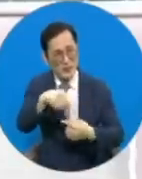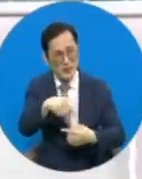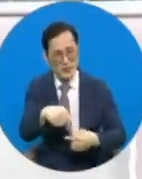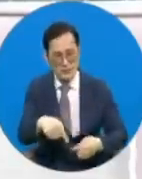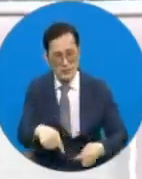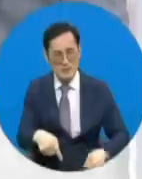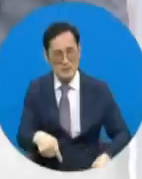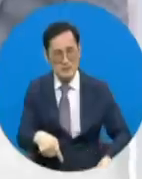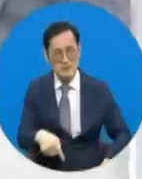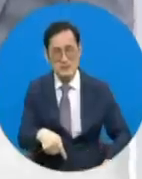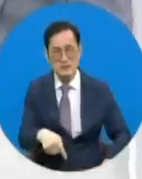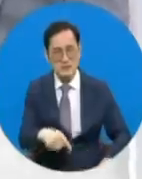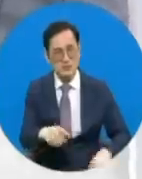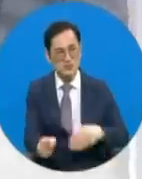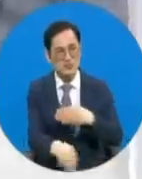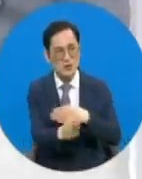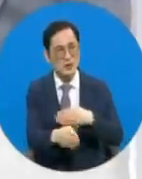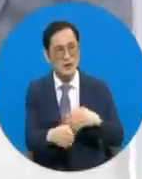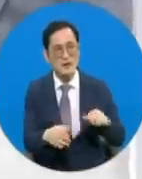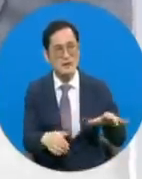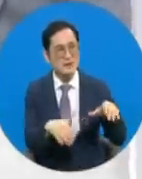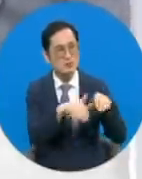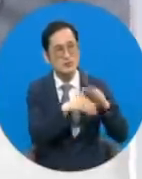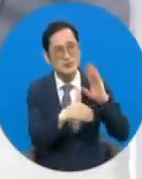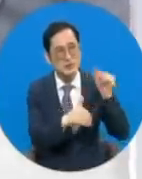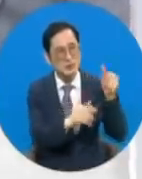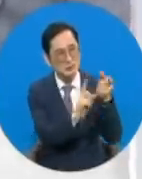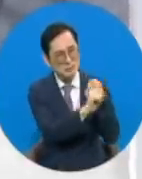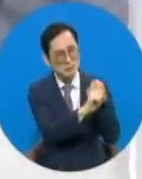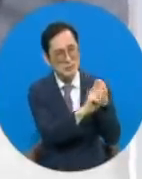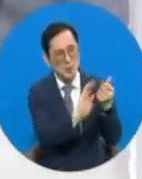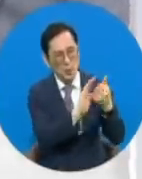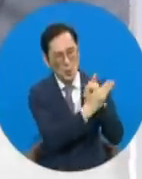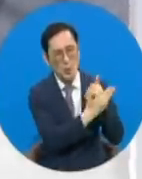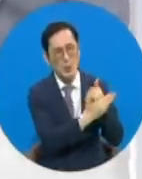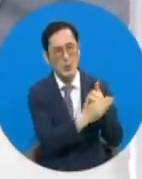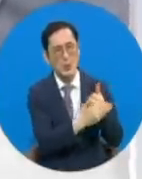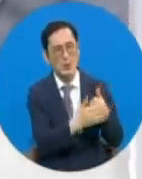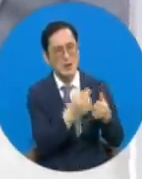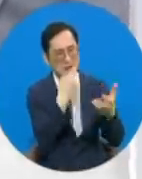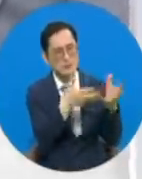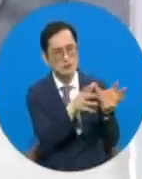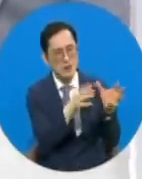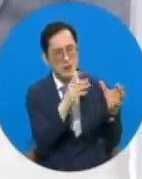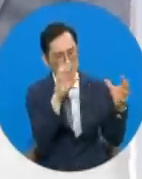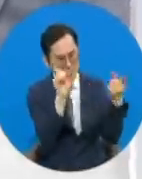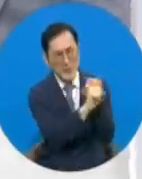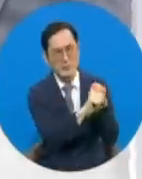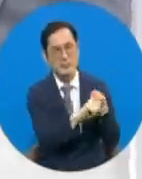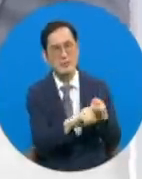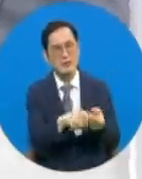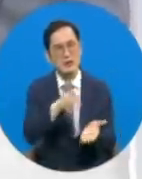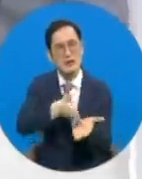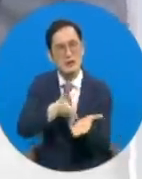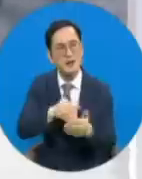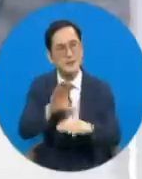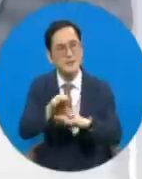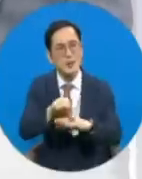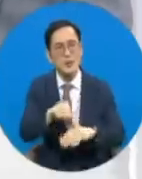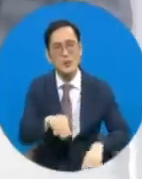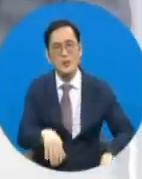문재인 정권을 좀 옹호하는 여러 가지 편파적인 방송이 있었다, 혹은 편파적인 패널들을 앉혔다,